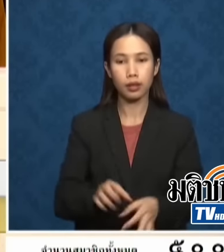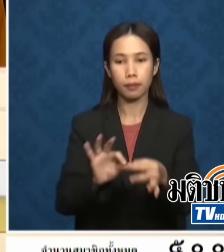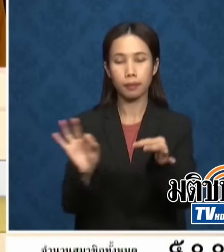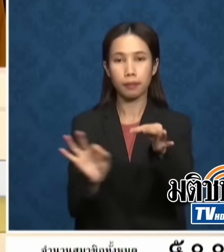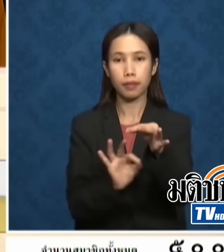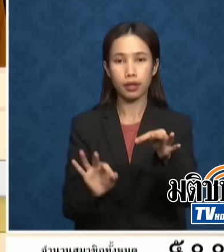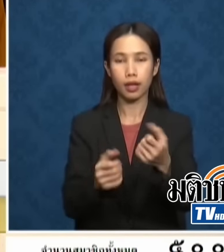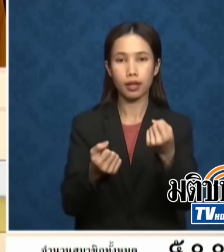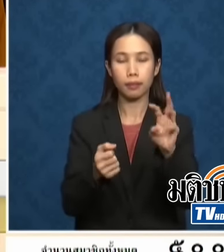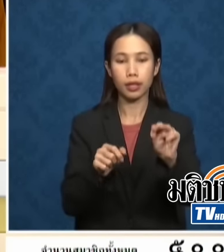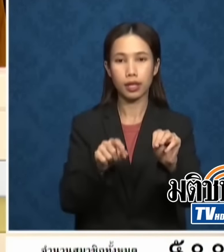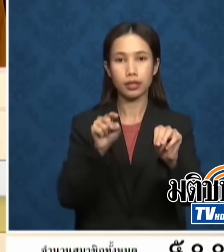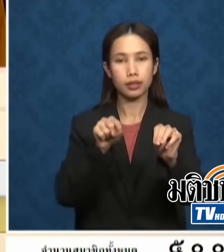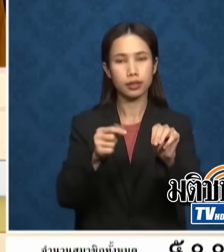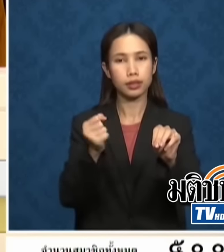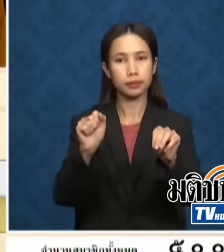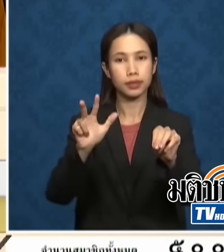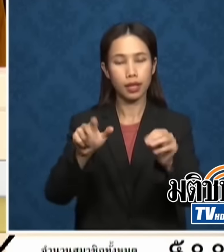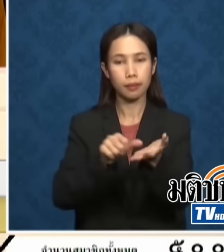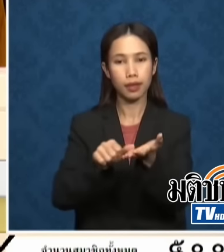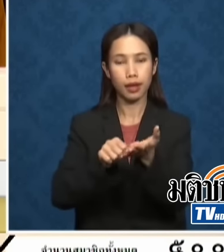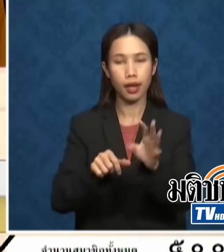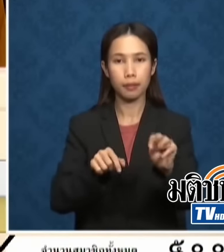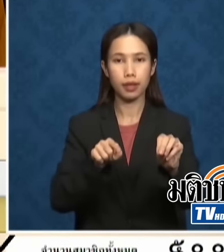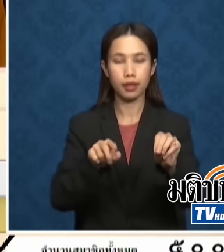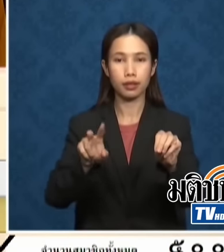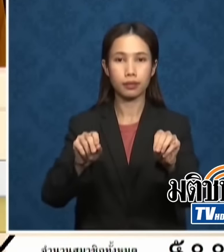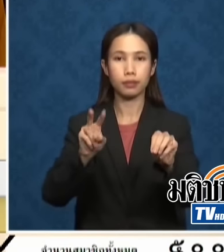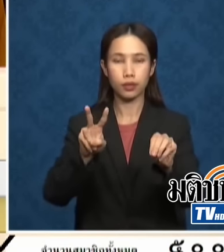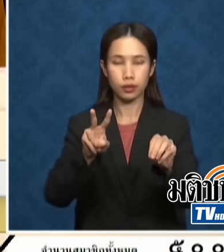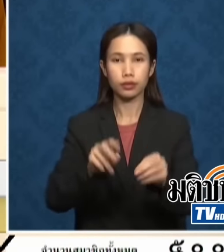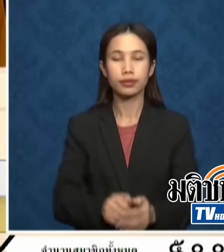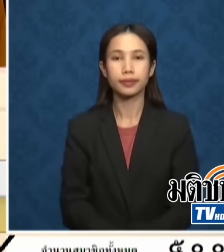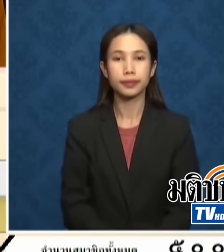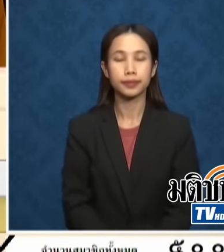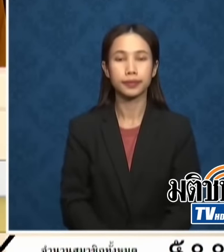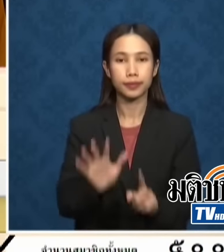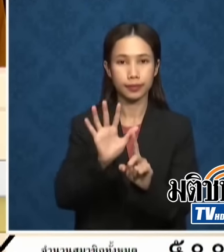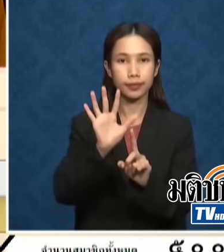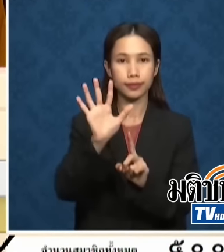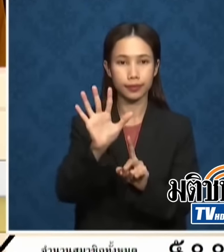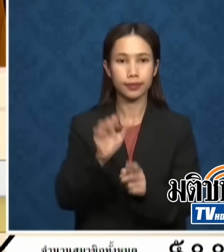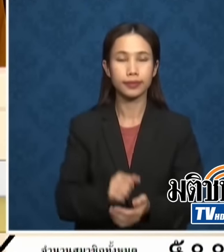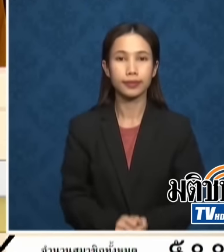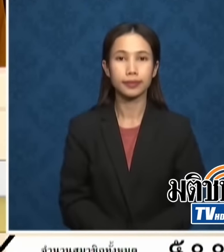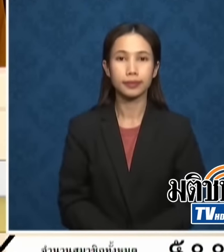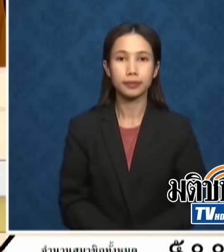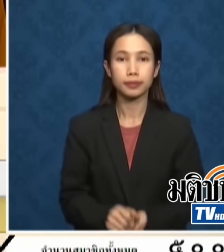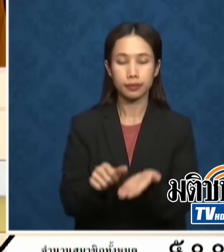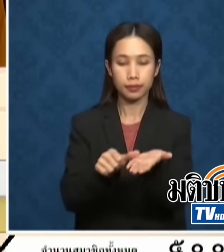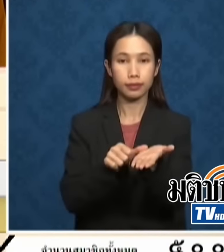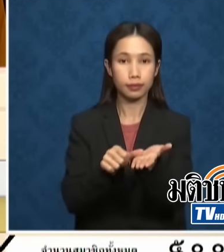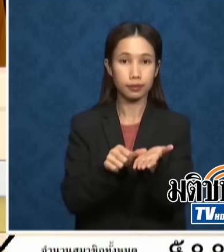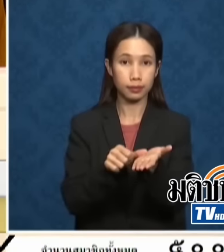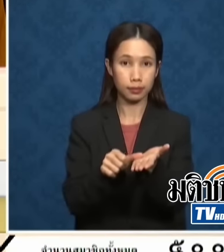า13เพื่อแก้ไขเพิ่มเติมมาตรา32 5การแก้ไขเพิ่มเ